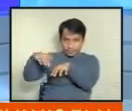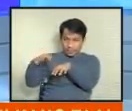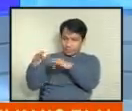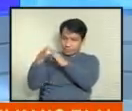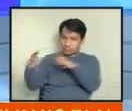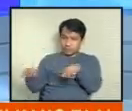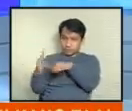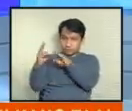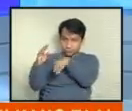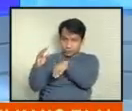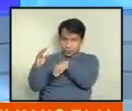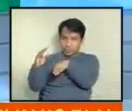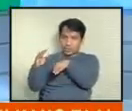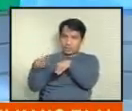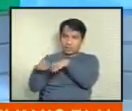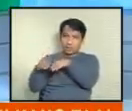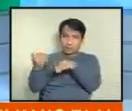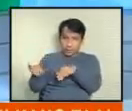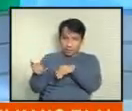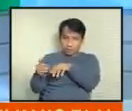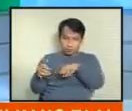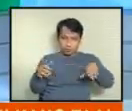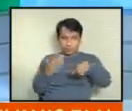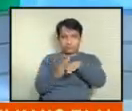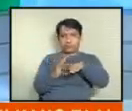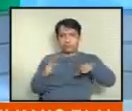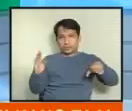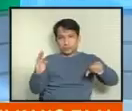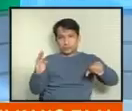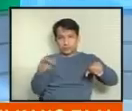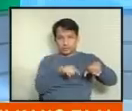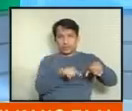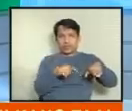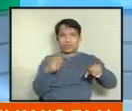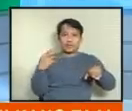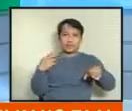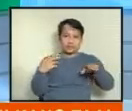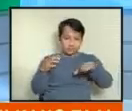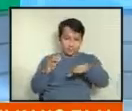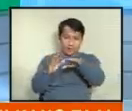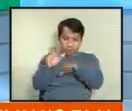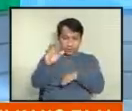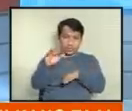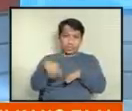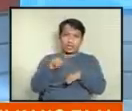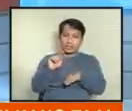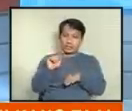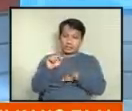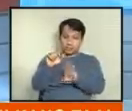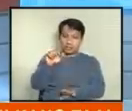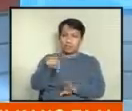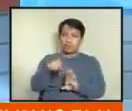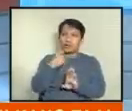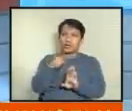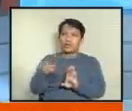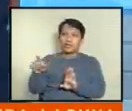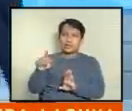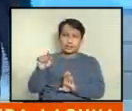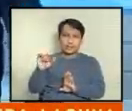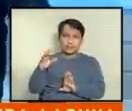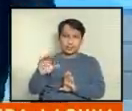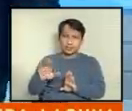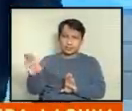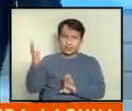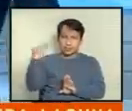ng San Nicolas. Ito ngayon ang bayan ng Taal, umurong sa bandang Katimugan. Ganyan din po yung Talisay at yung Tanawan. Ito